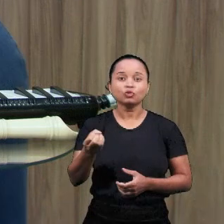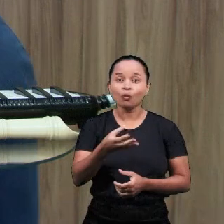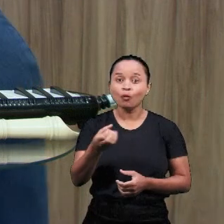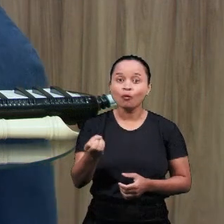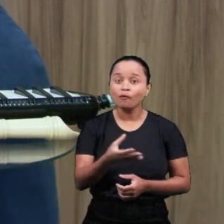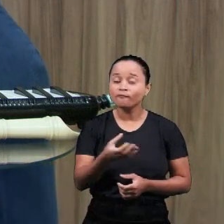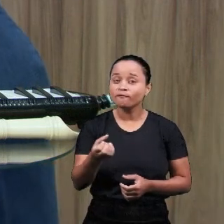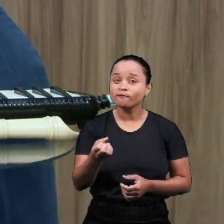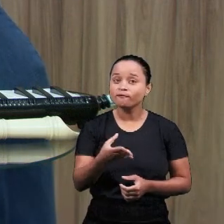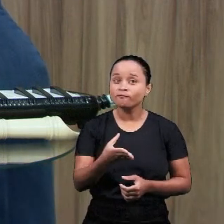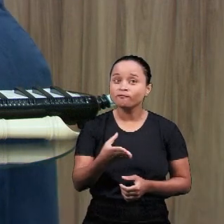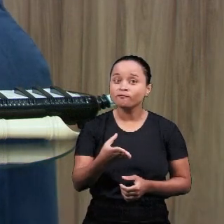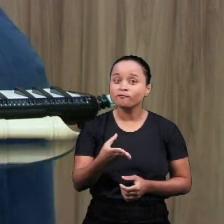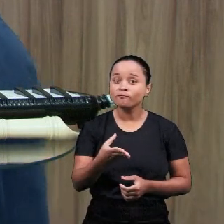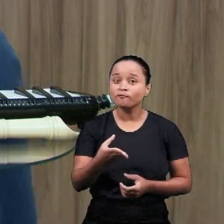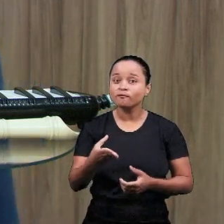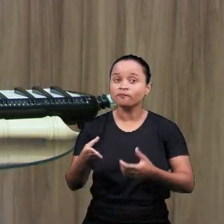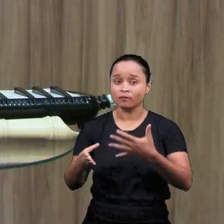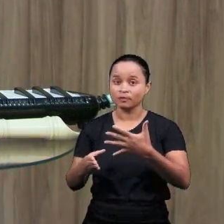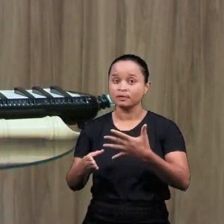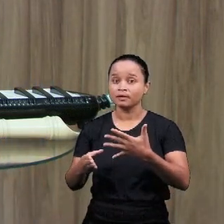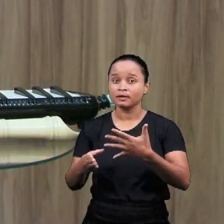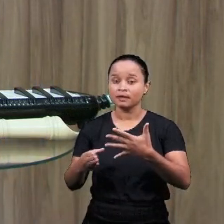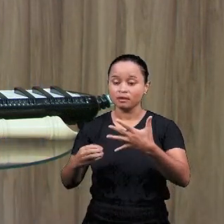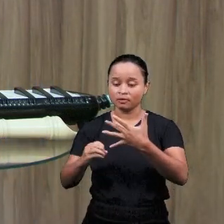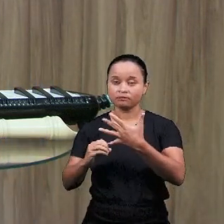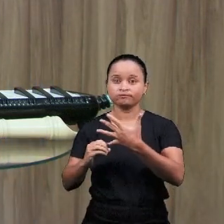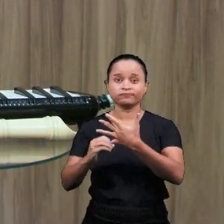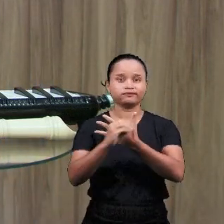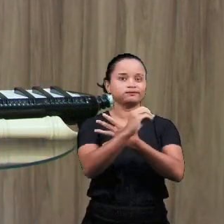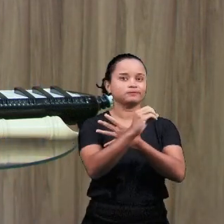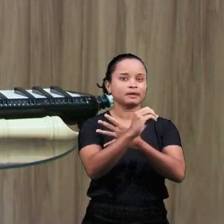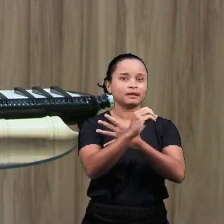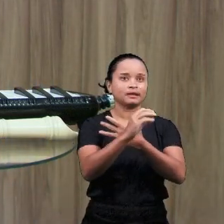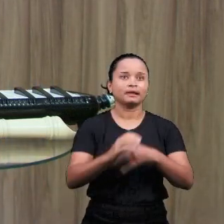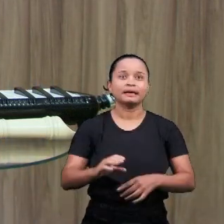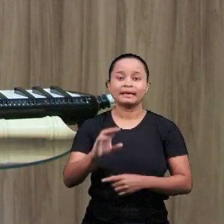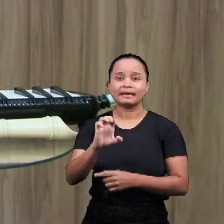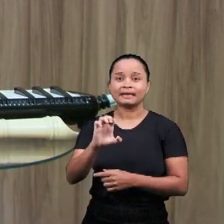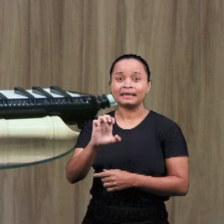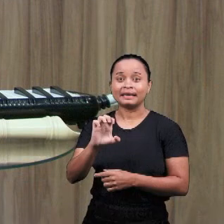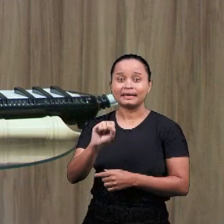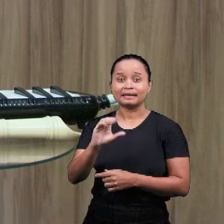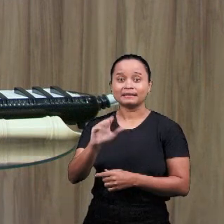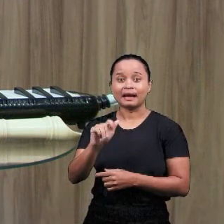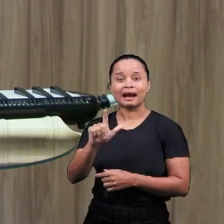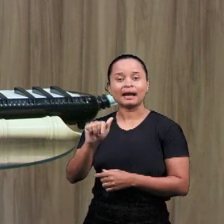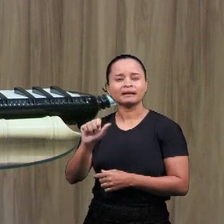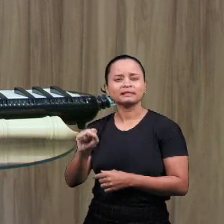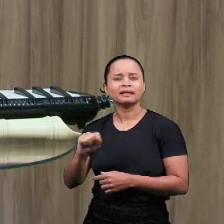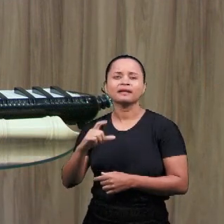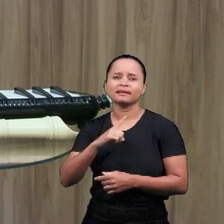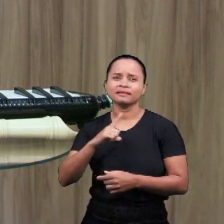Allons-y. Nous avons déjà appris les gammes majeures, Do majeur,